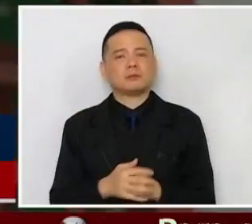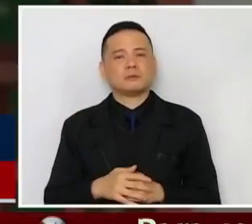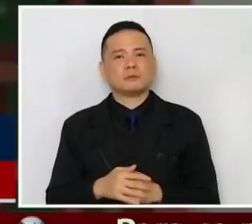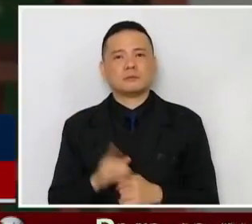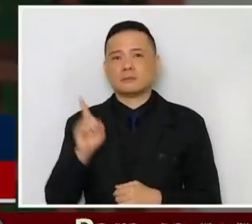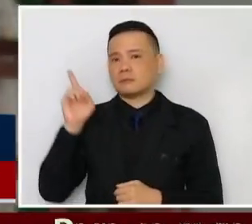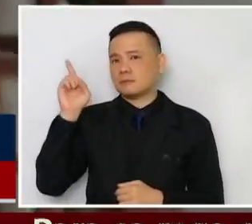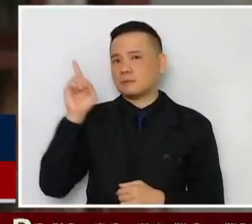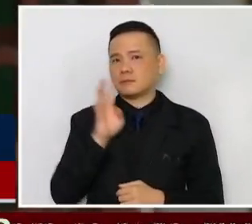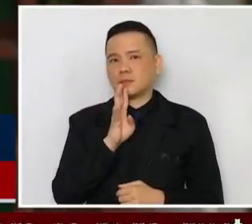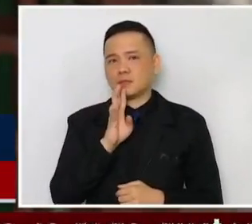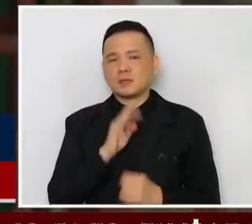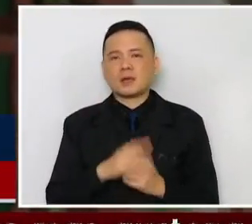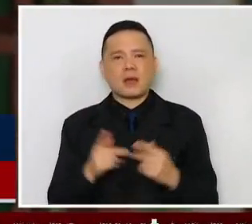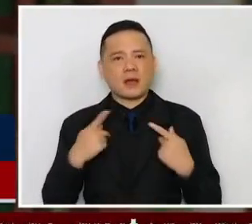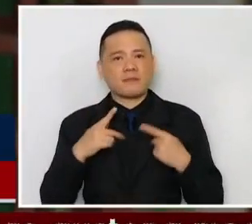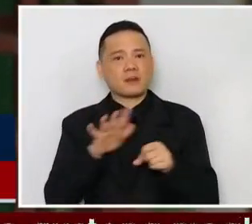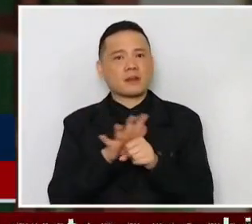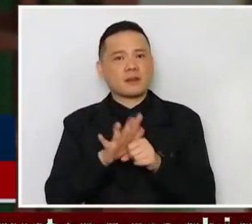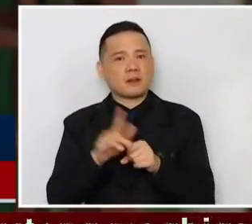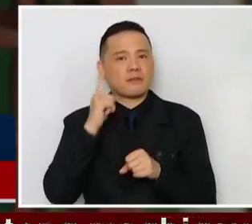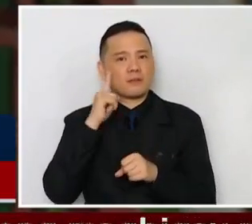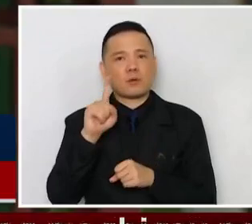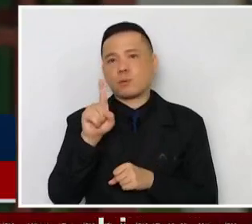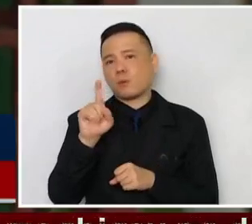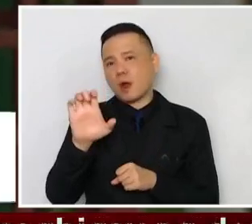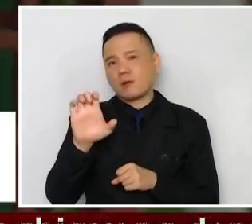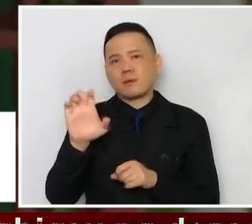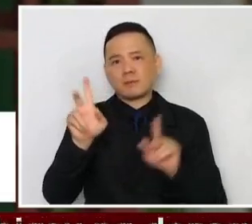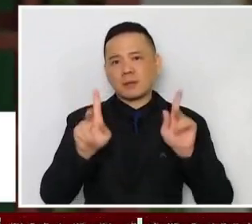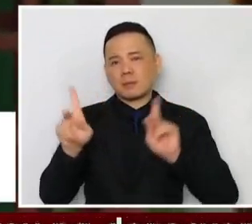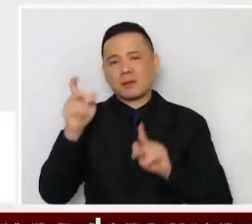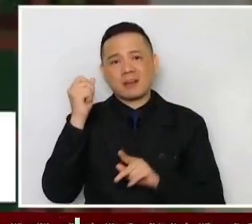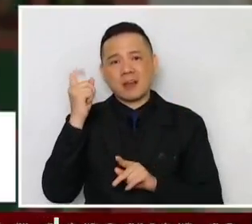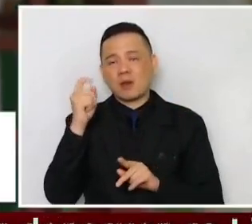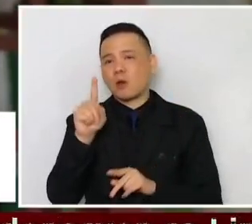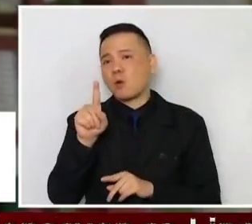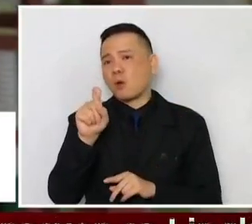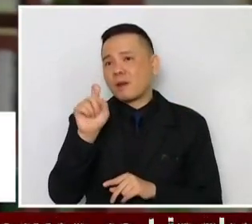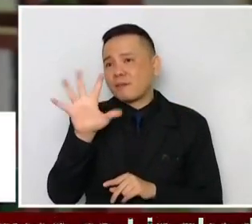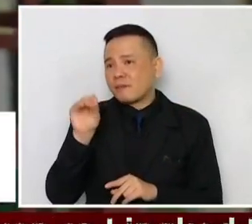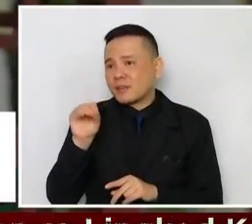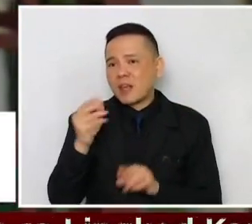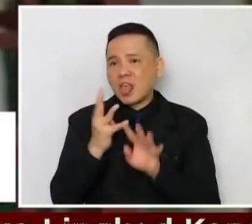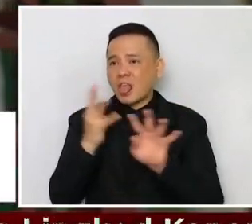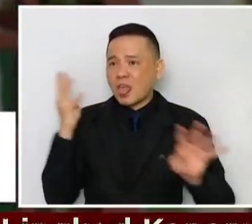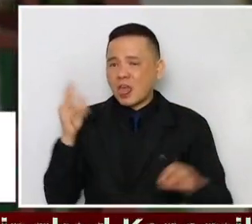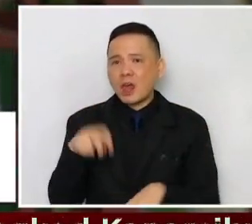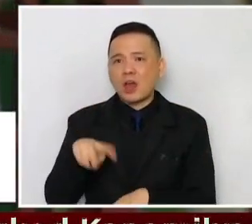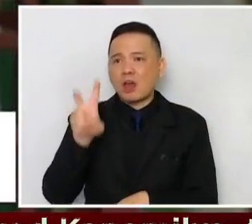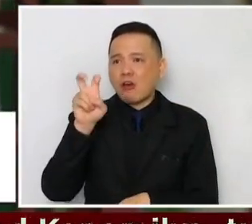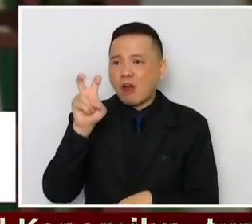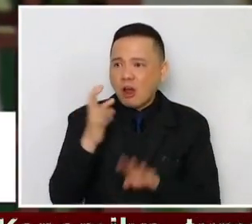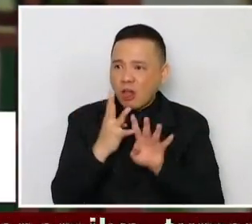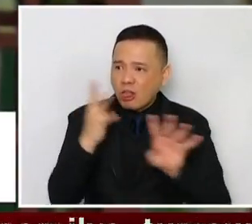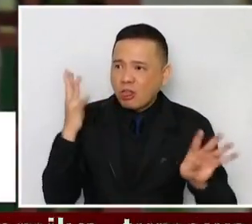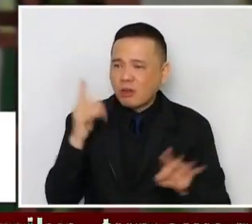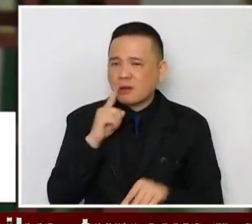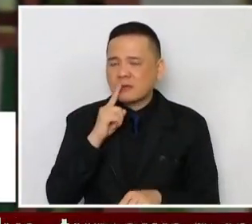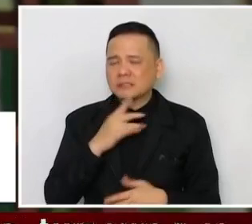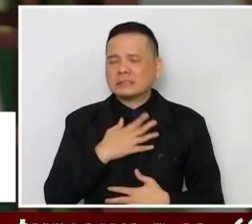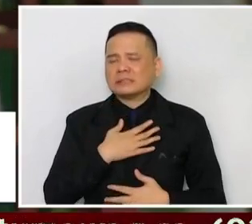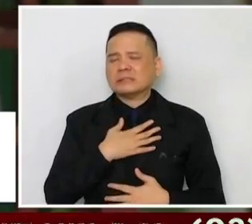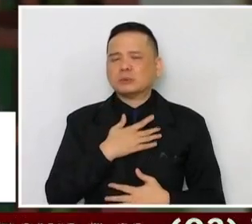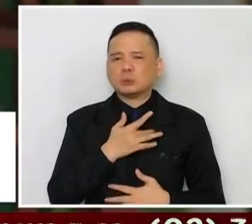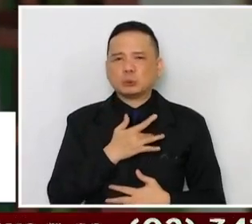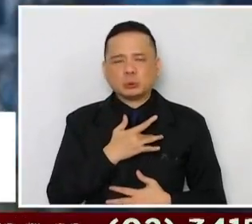people, ganyan. Pero yung pumipila is 150, 200. Sobrang ambigat sa heart na magpauwi nang